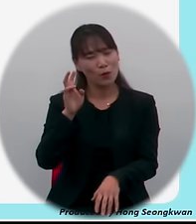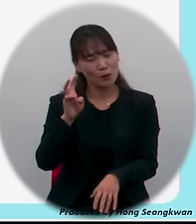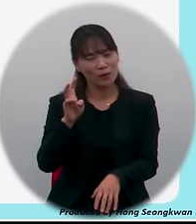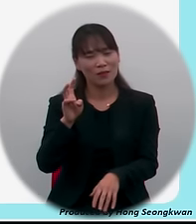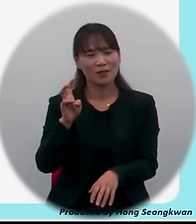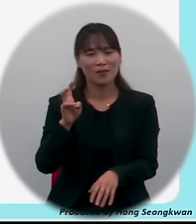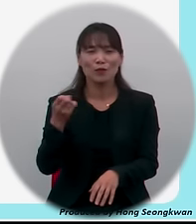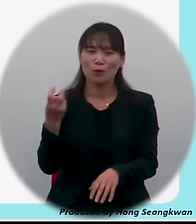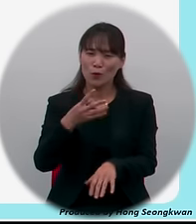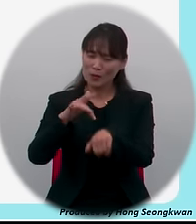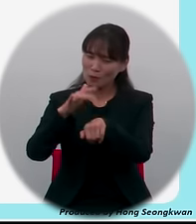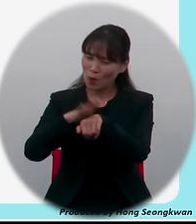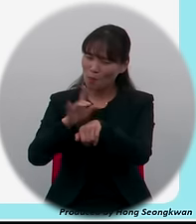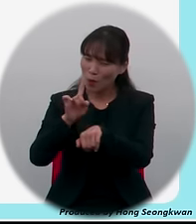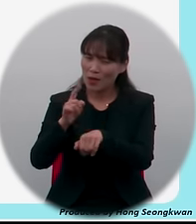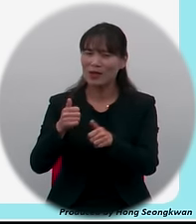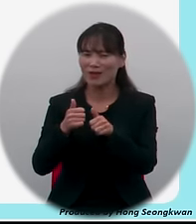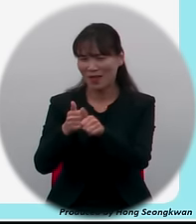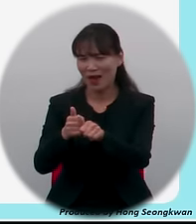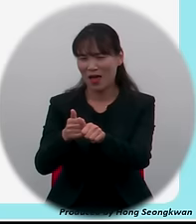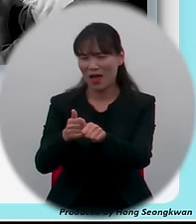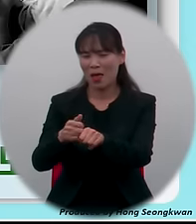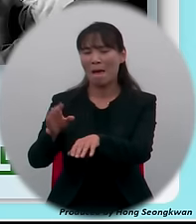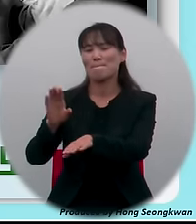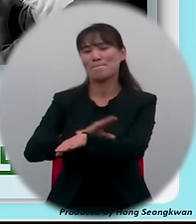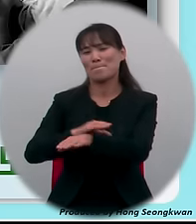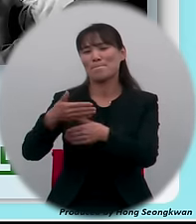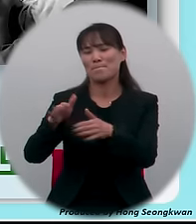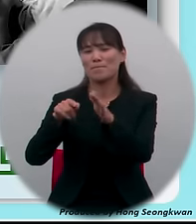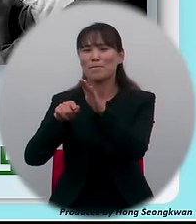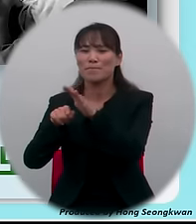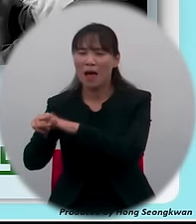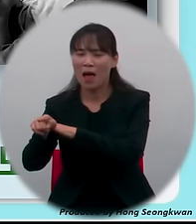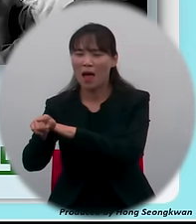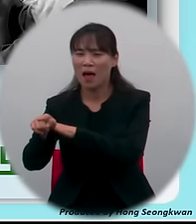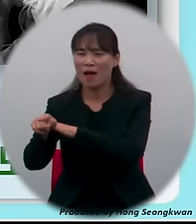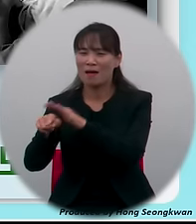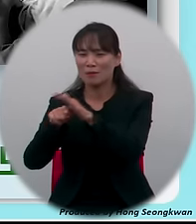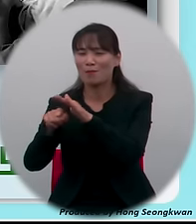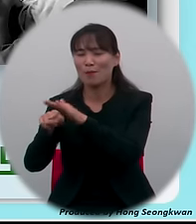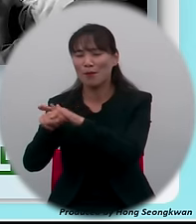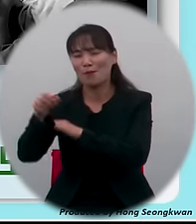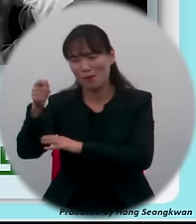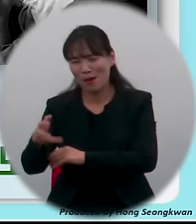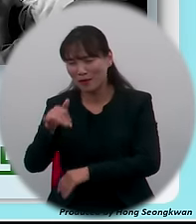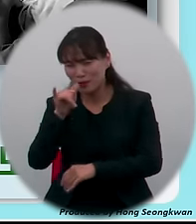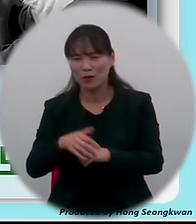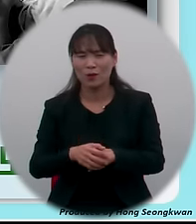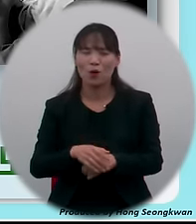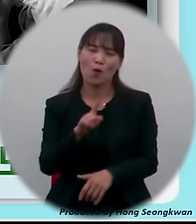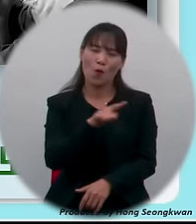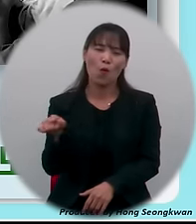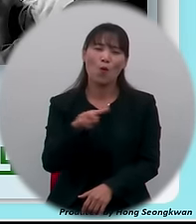드리고 할 수가 있겠죠 혹은 어떠한 사용 습관이 형성되는 따라서는 미래 PC 방 VI VIP 단골 고객이 될 수도 있을